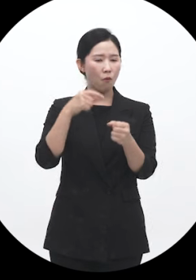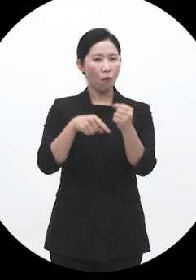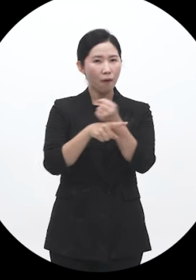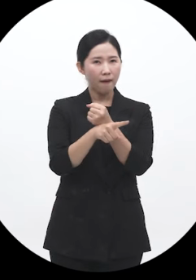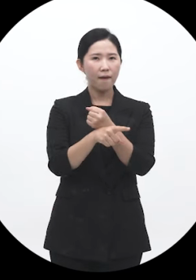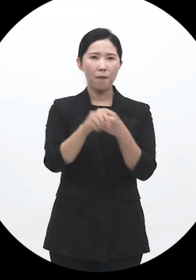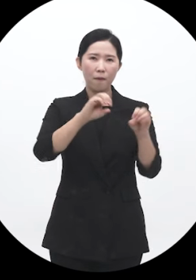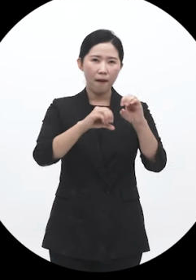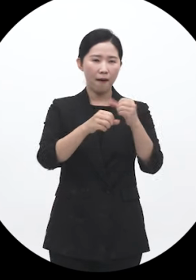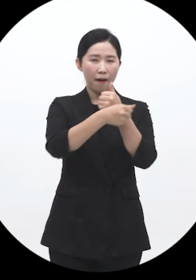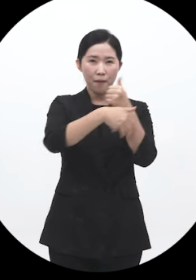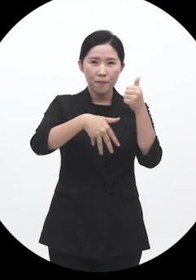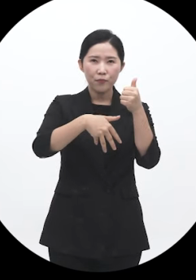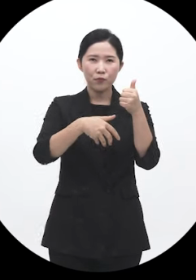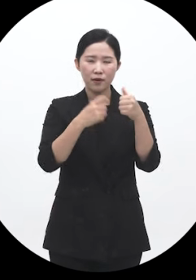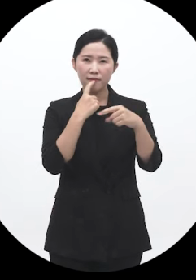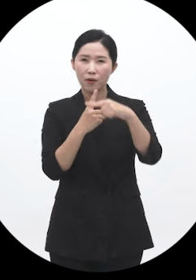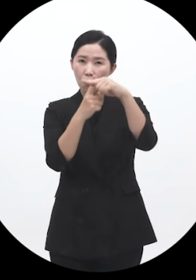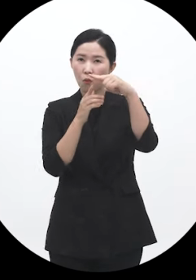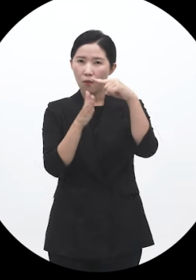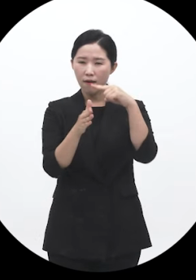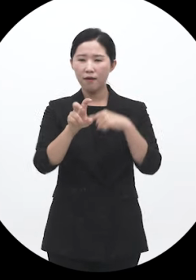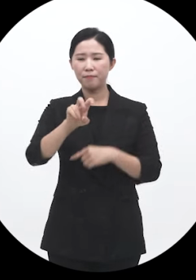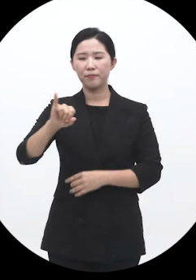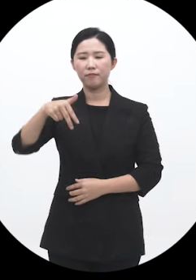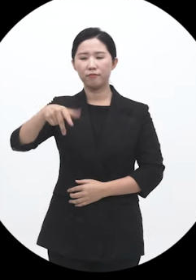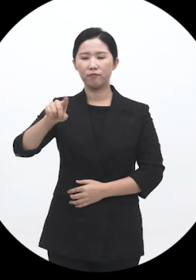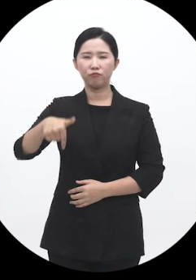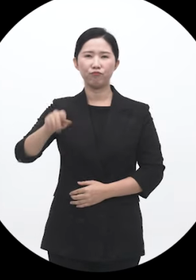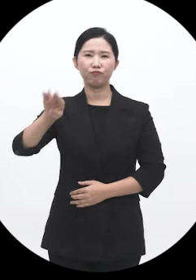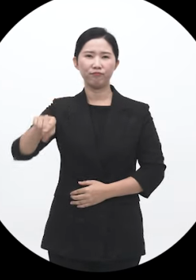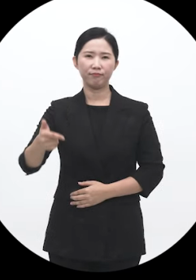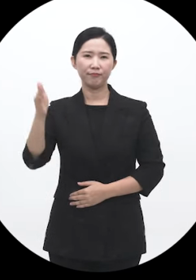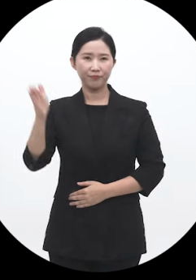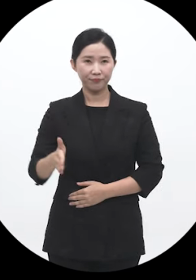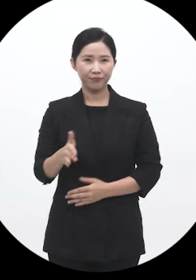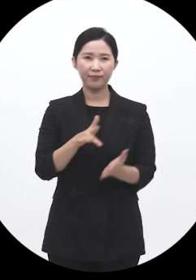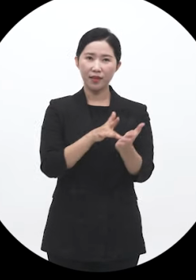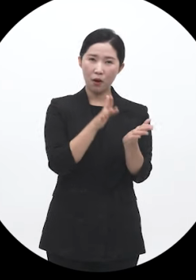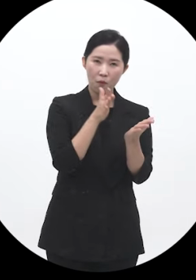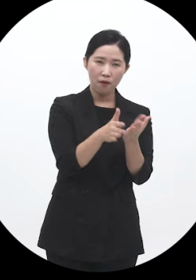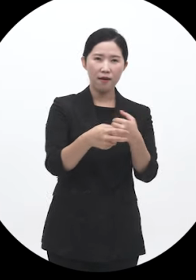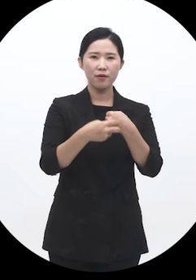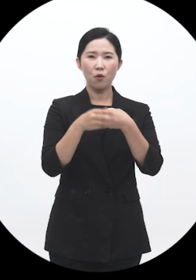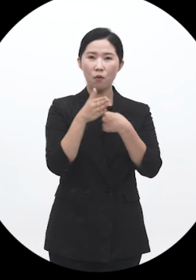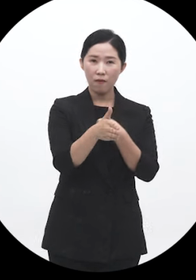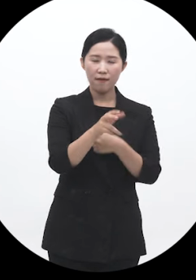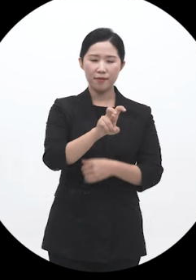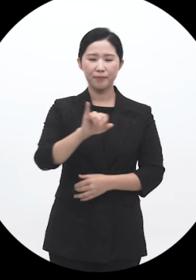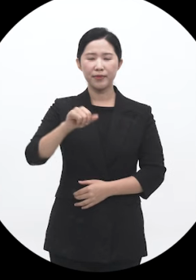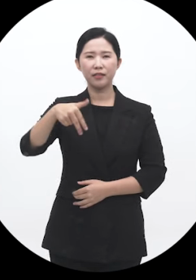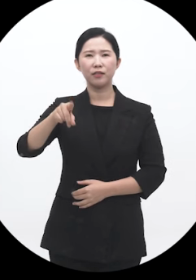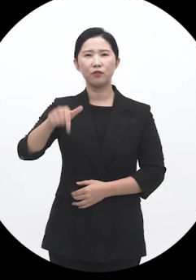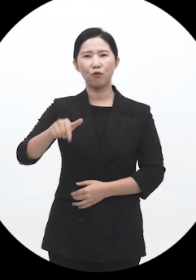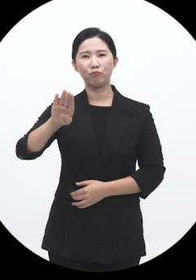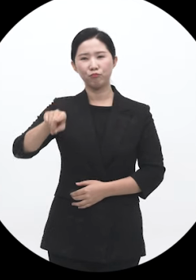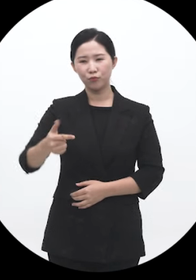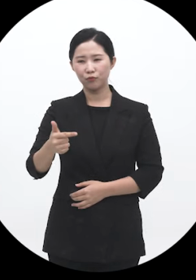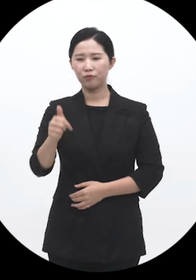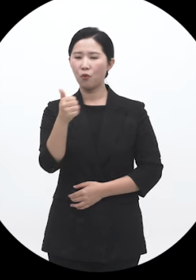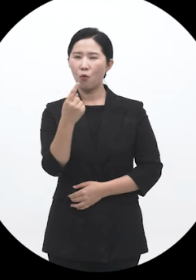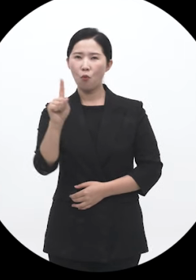출제 범위에 해당하고, 약학과와 의예과는 미적분과 확률과 통계까지 출제